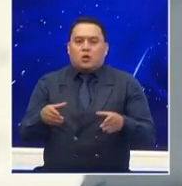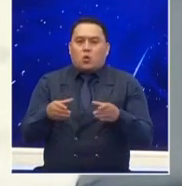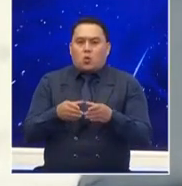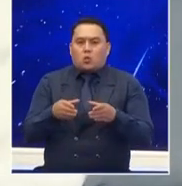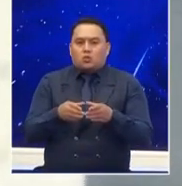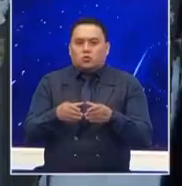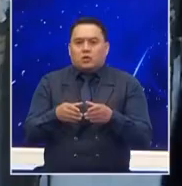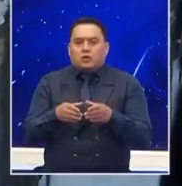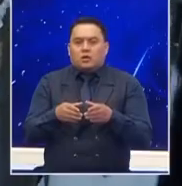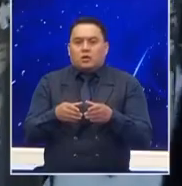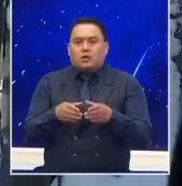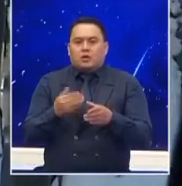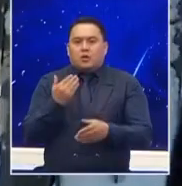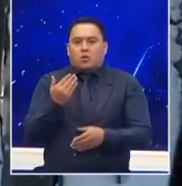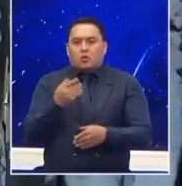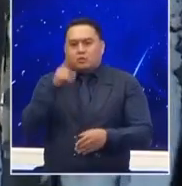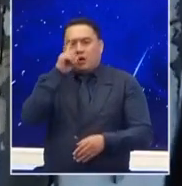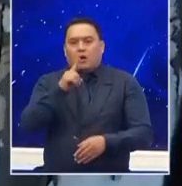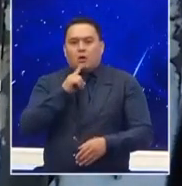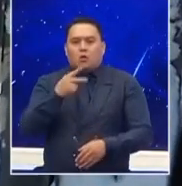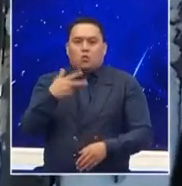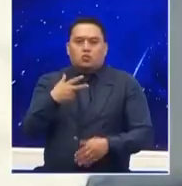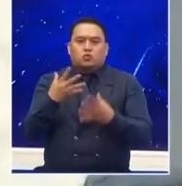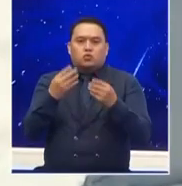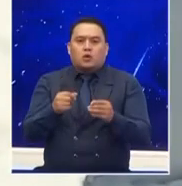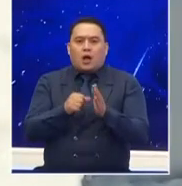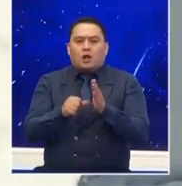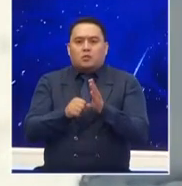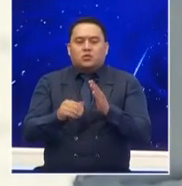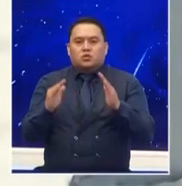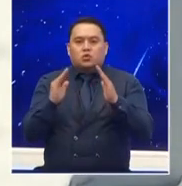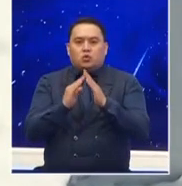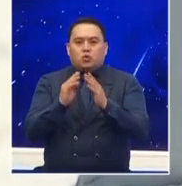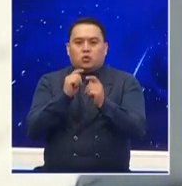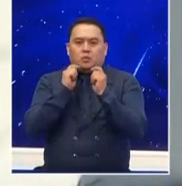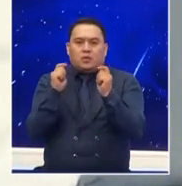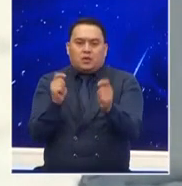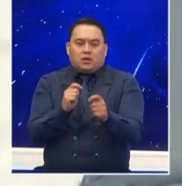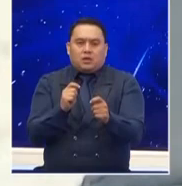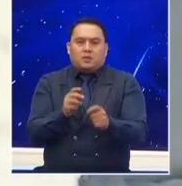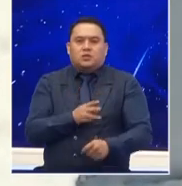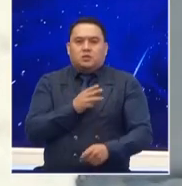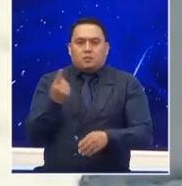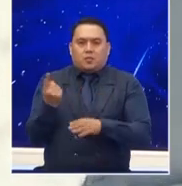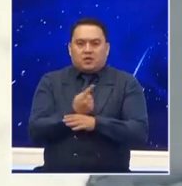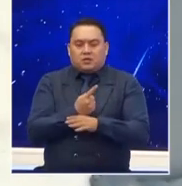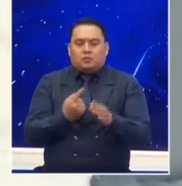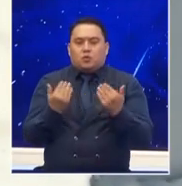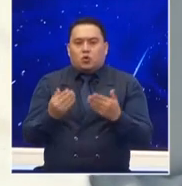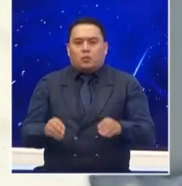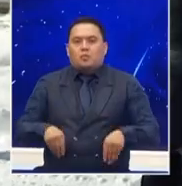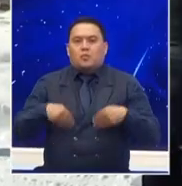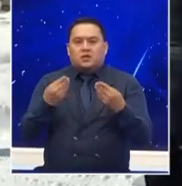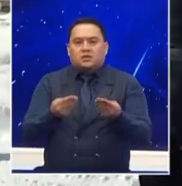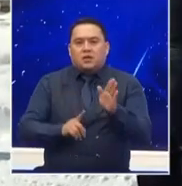қорының басшысы Гүлмира Мұханқызы осы айда 30 күнде 60 баспана берейік деп ниеттеніп, сол міне алғашқы баспаналары бүгін беріліп